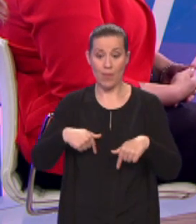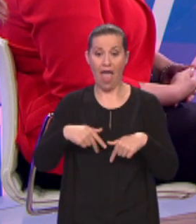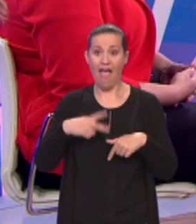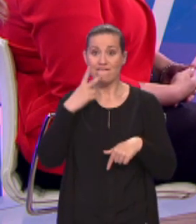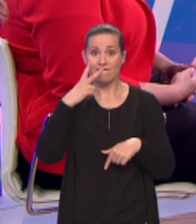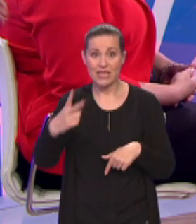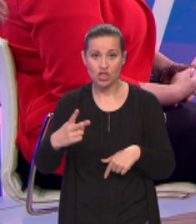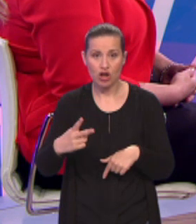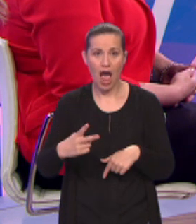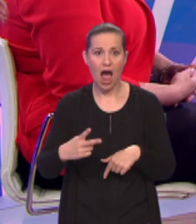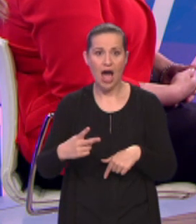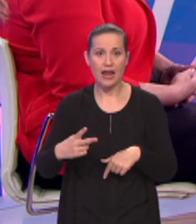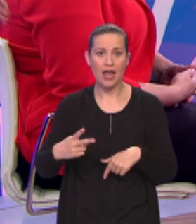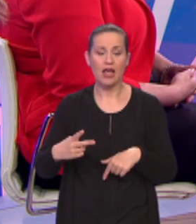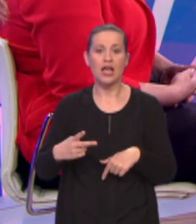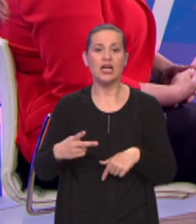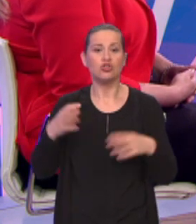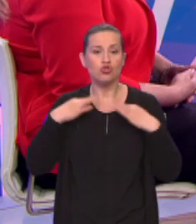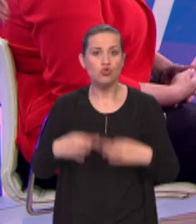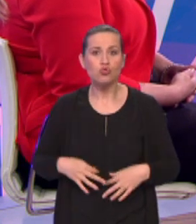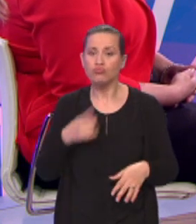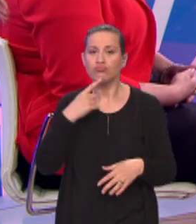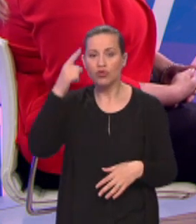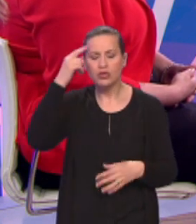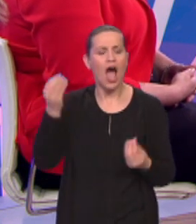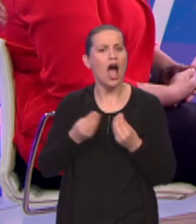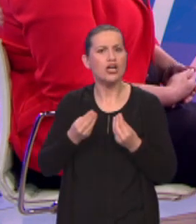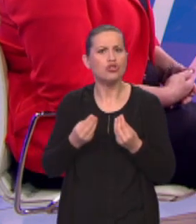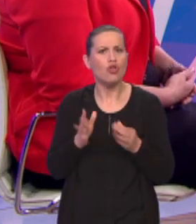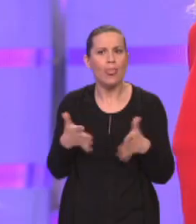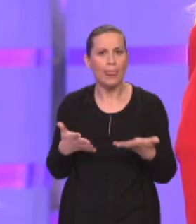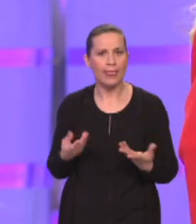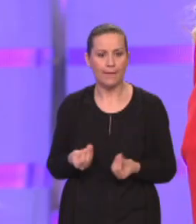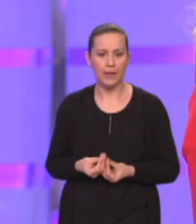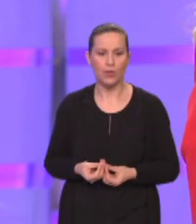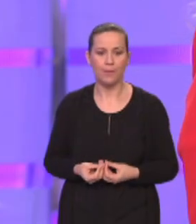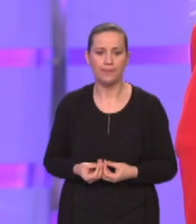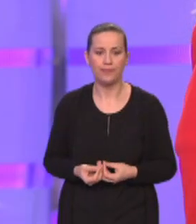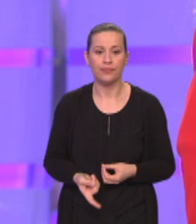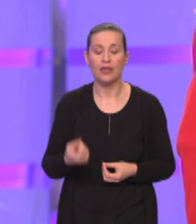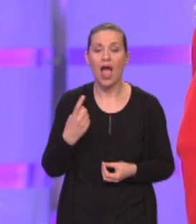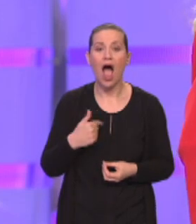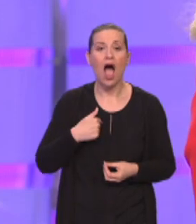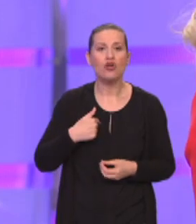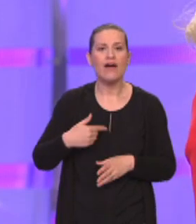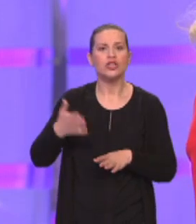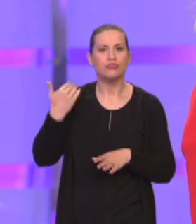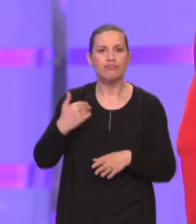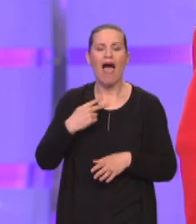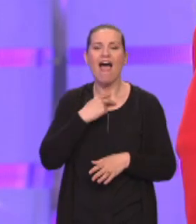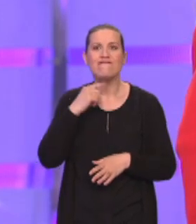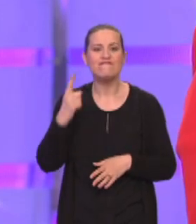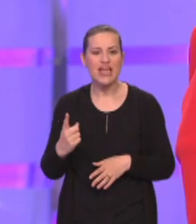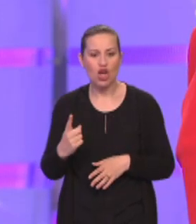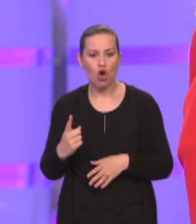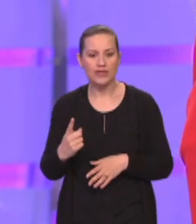i entuzijazme, imamo stručnjake koji znaju što nam nedostaje. Pa čujete, ako ja već u Vinkovcima imam koje je doslovce